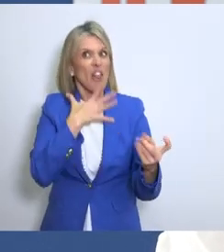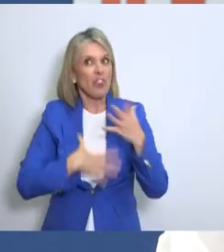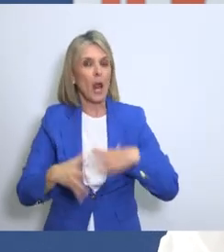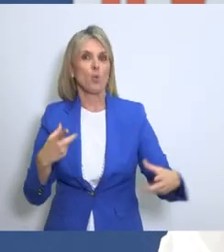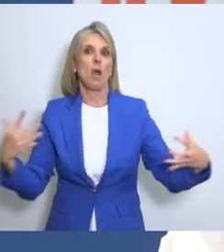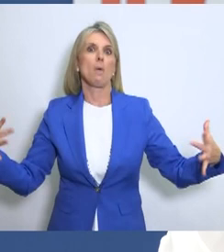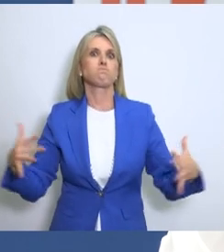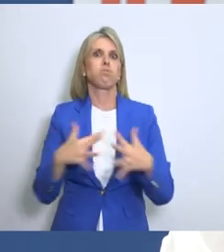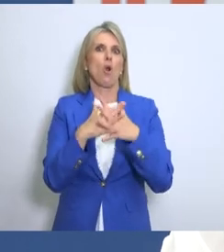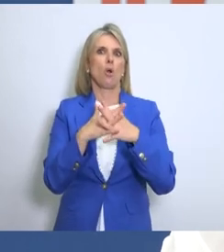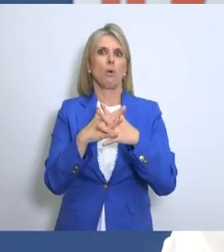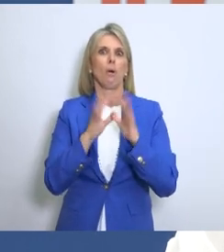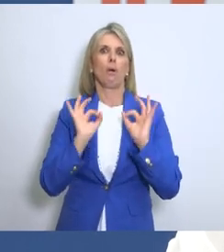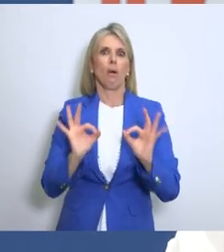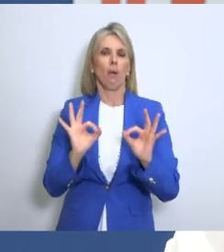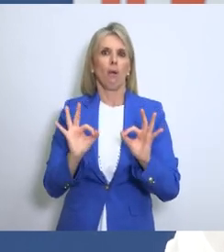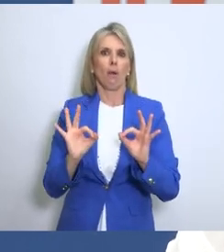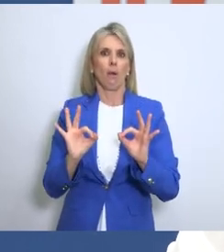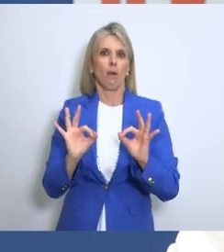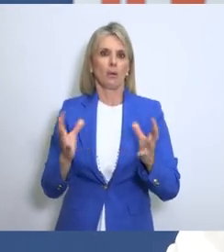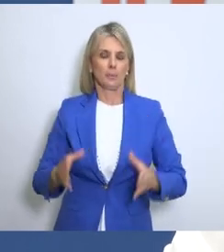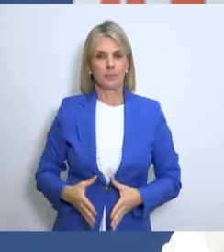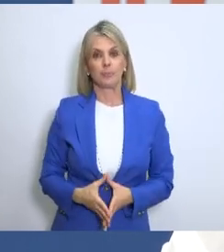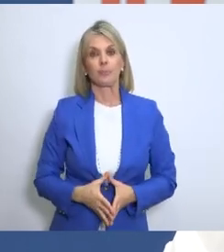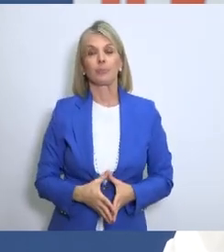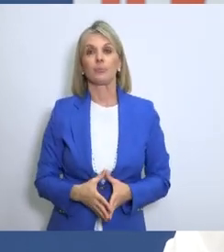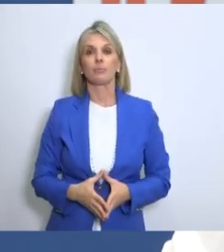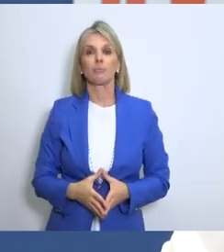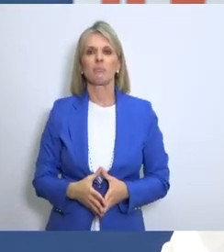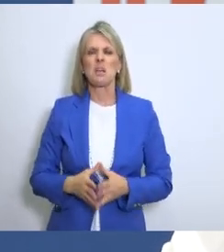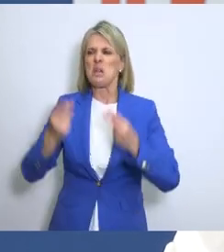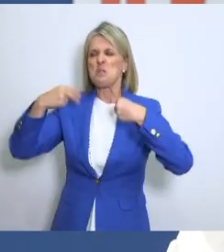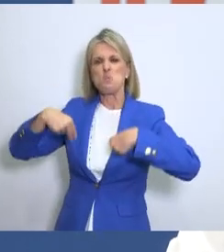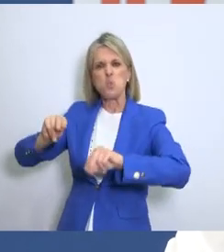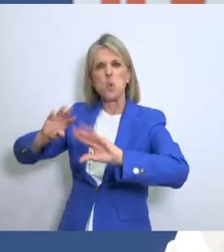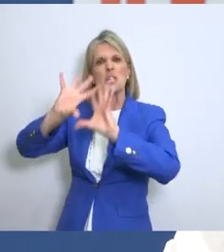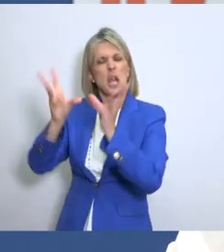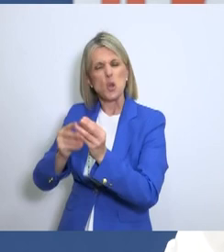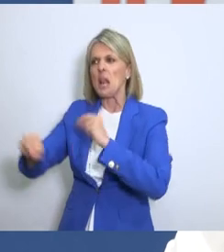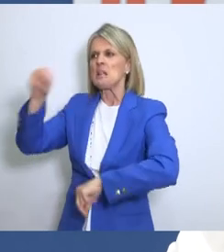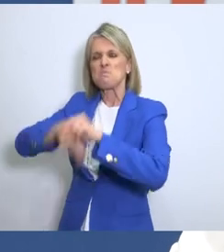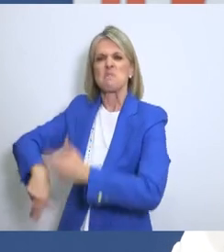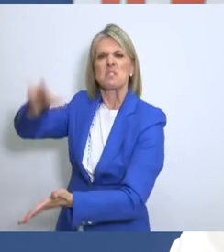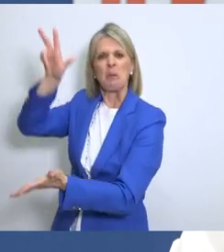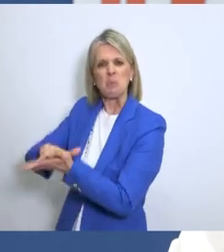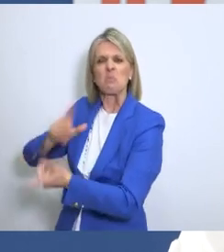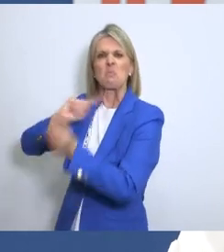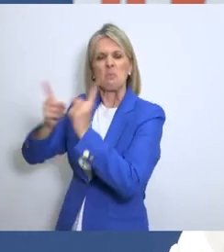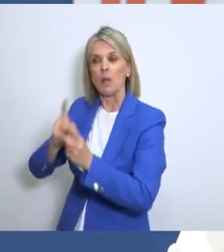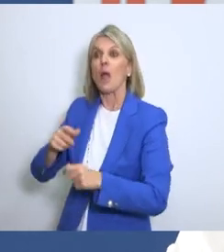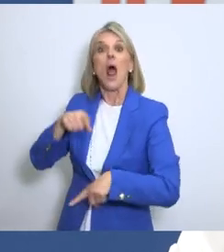σε ρόλο μπροστάρι των ΗΠΑ και της Ευρωπαϊκής Ένωσης. Τα έδωσαν όλα, ψήφισαν τις κυρώσεις, έστειλαν όπλα και